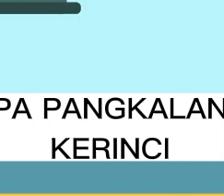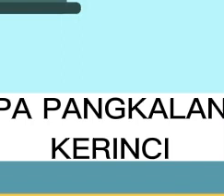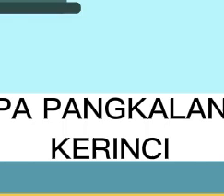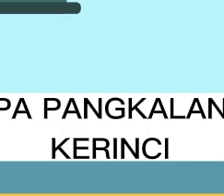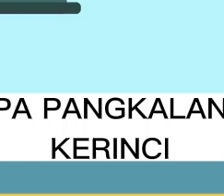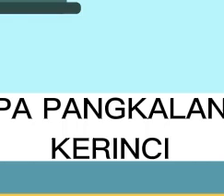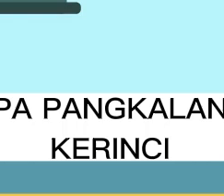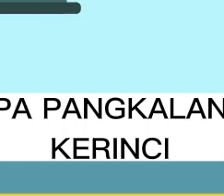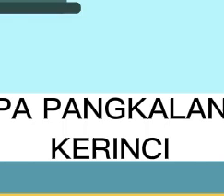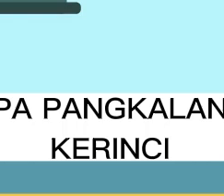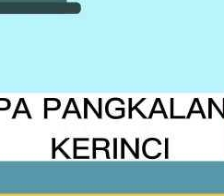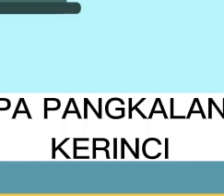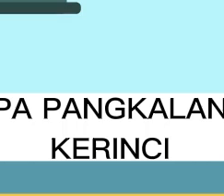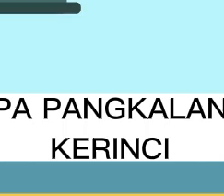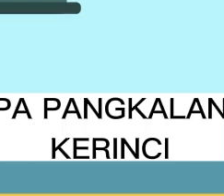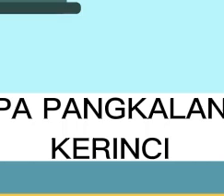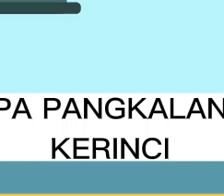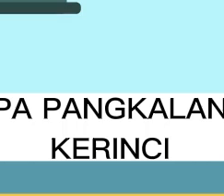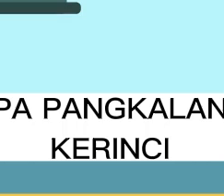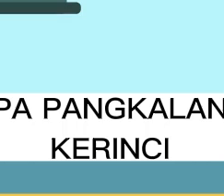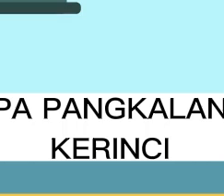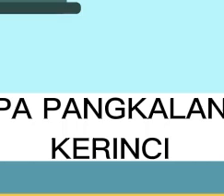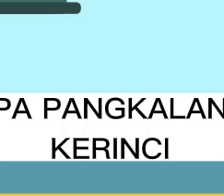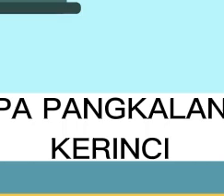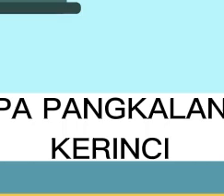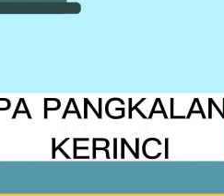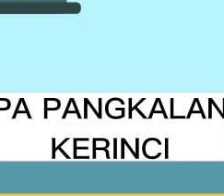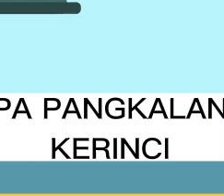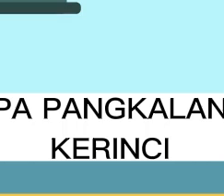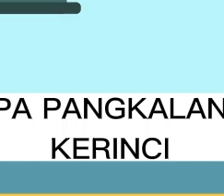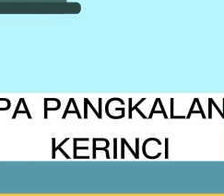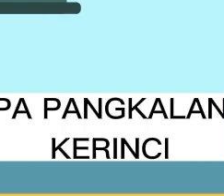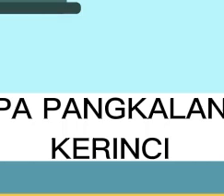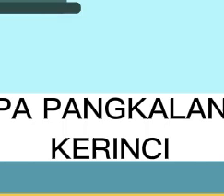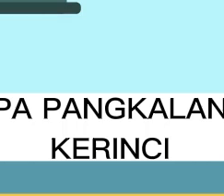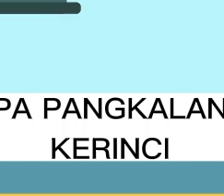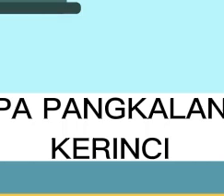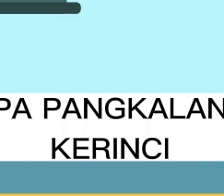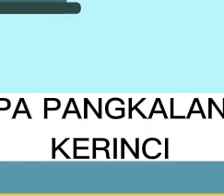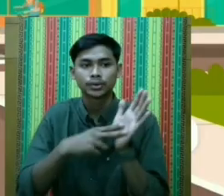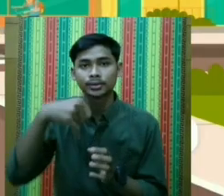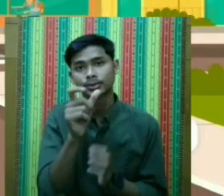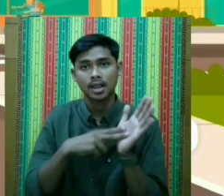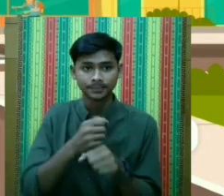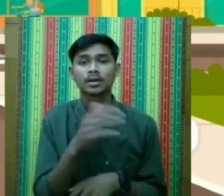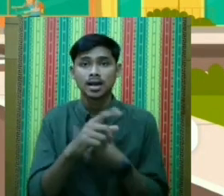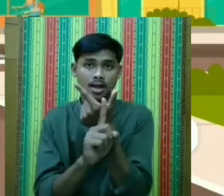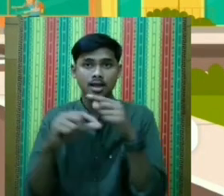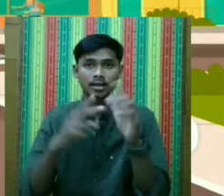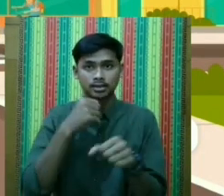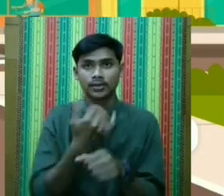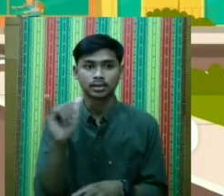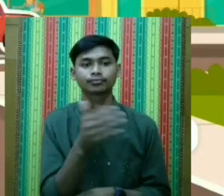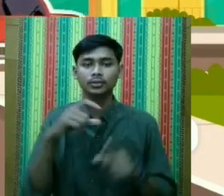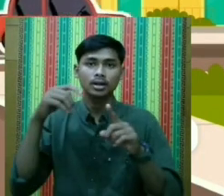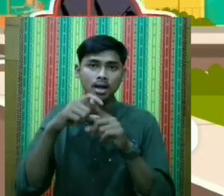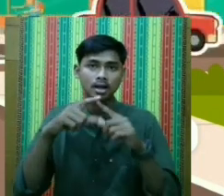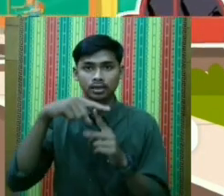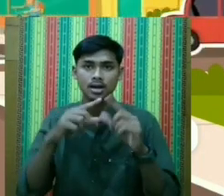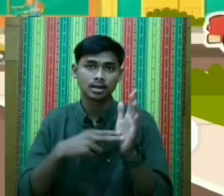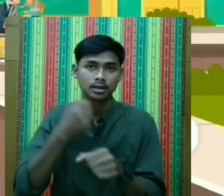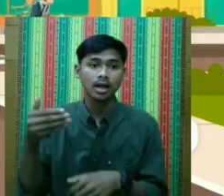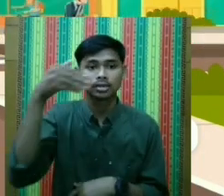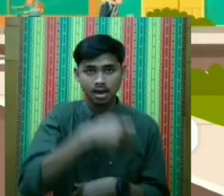dan anak ketika bercoway sama laki untuk info lebih jelas dapat